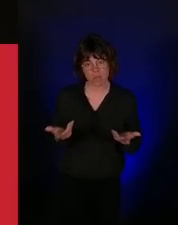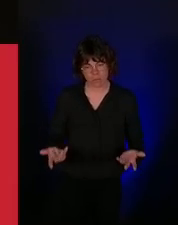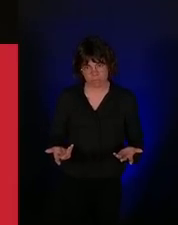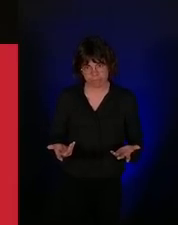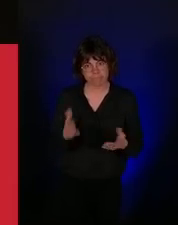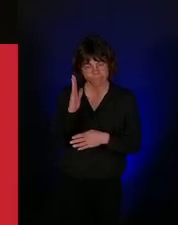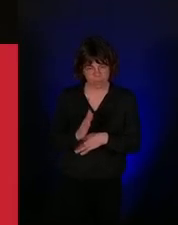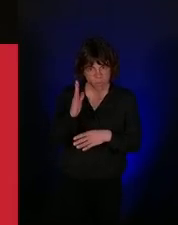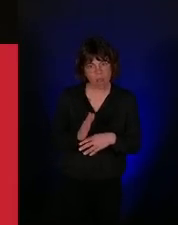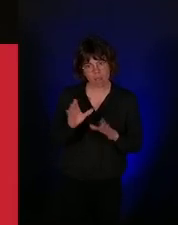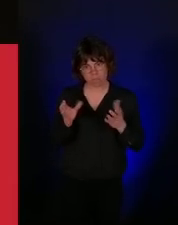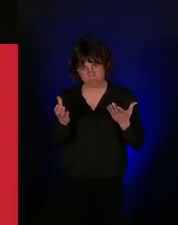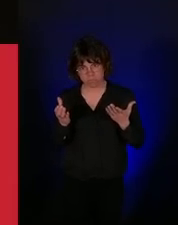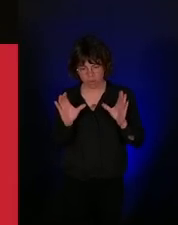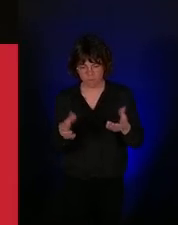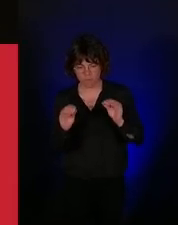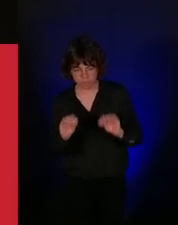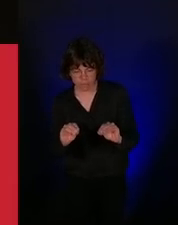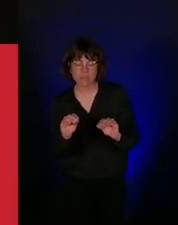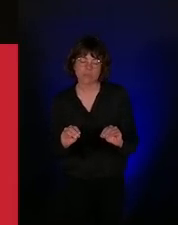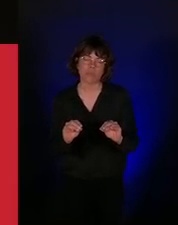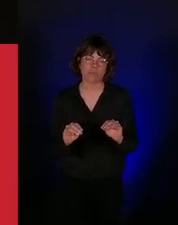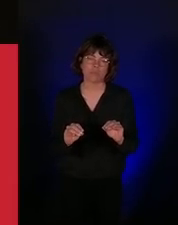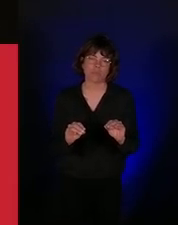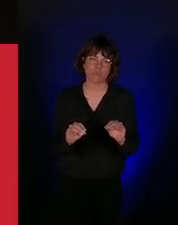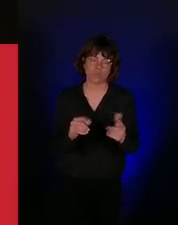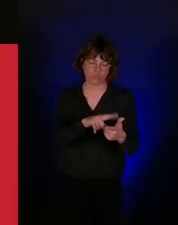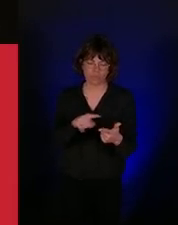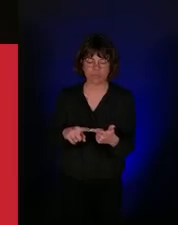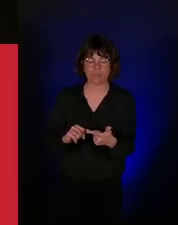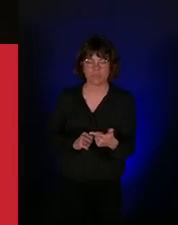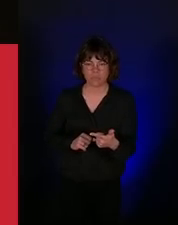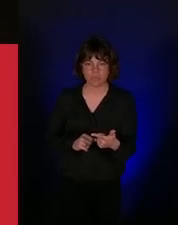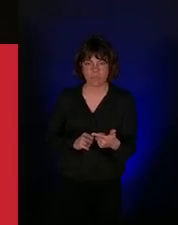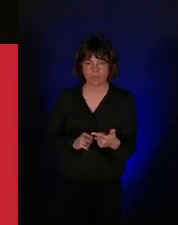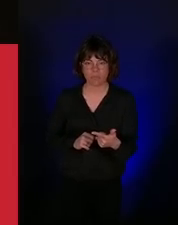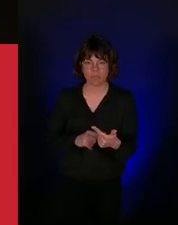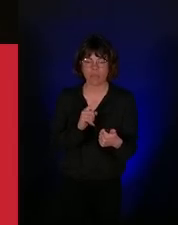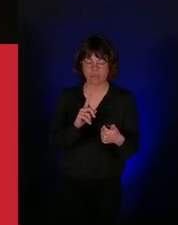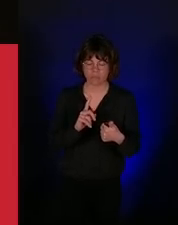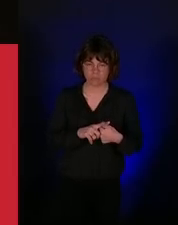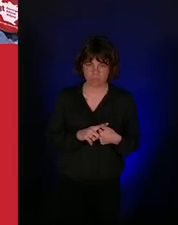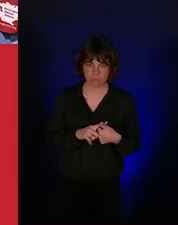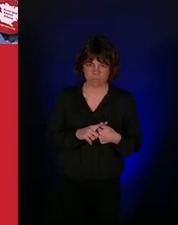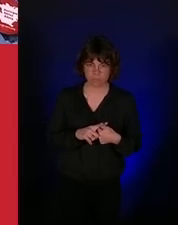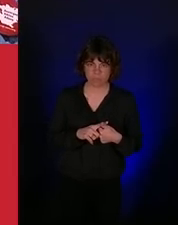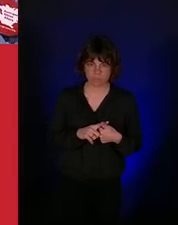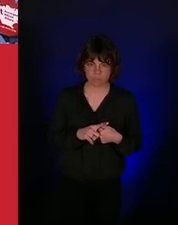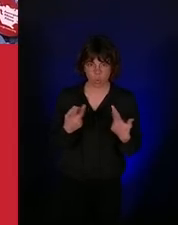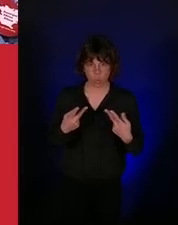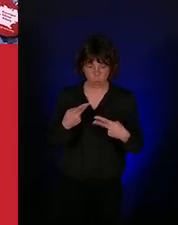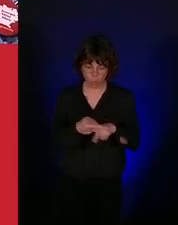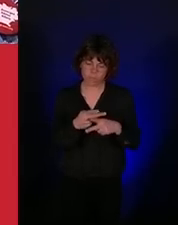nécessité de formation plus particulièrement sur deux points. Tout d'abord, sur nos